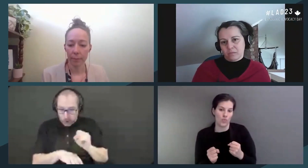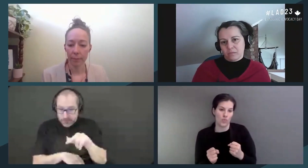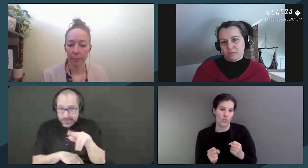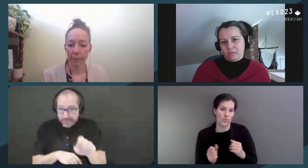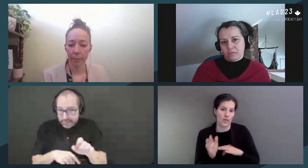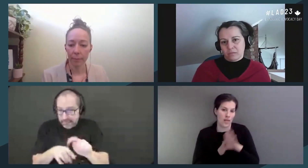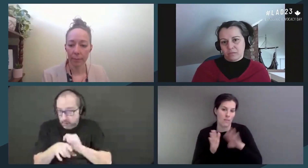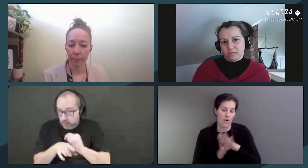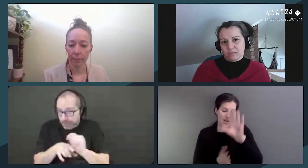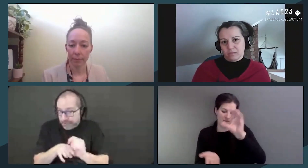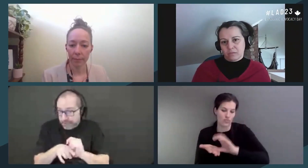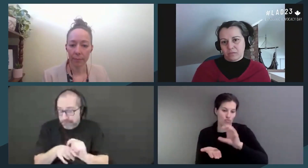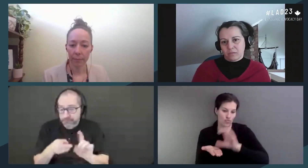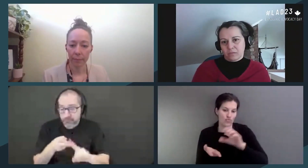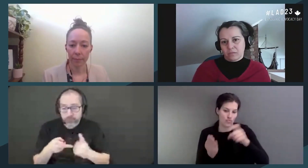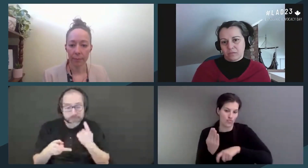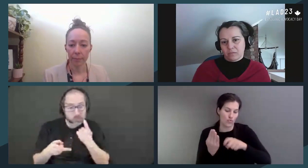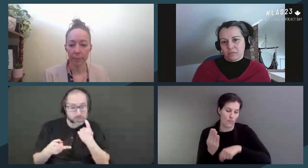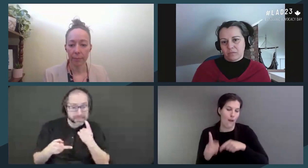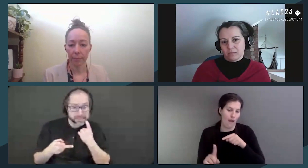Bien sûr, la COVID-19,